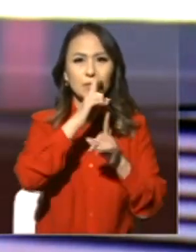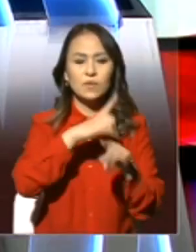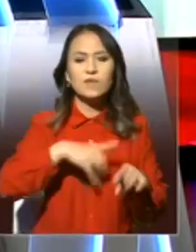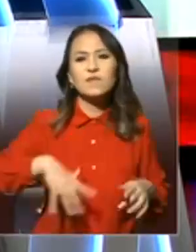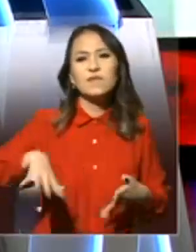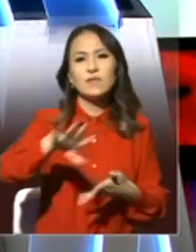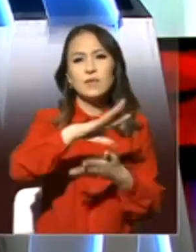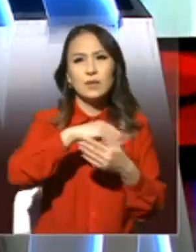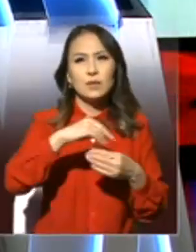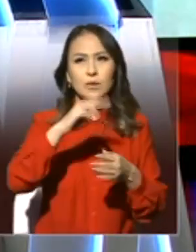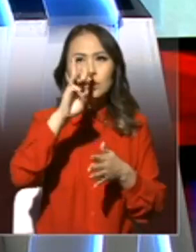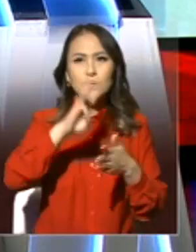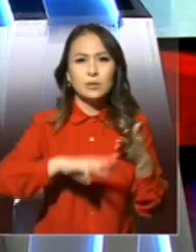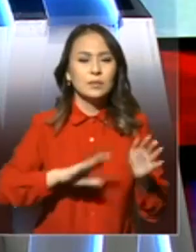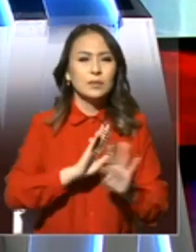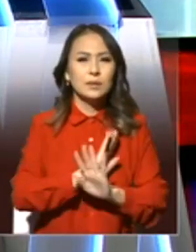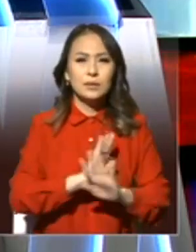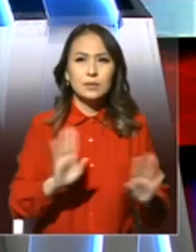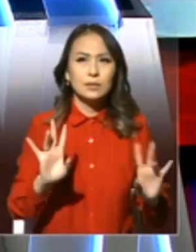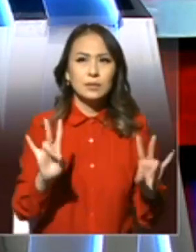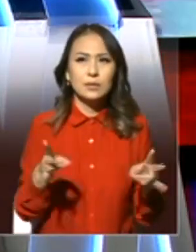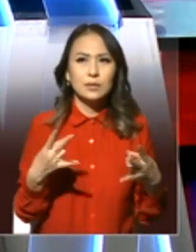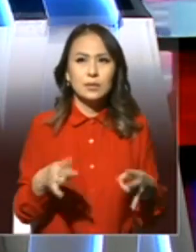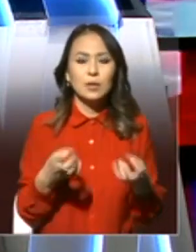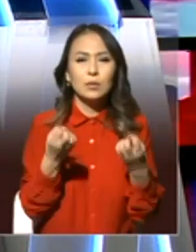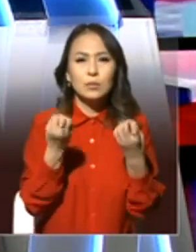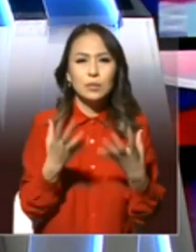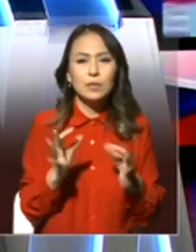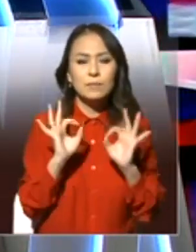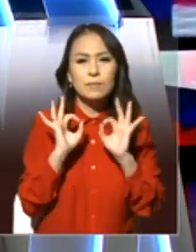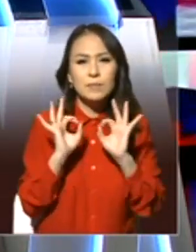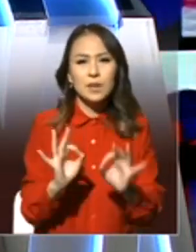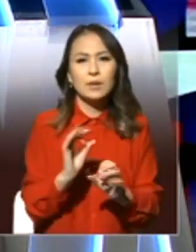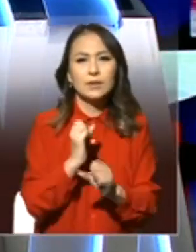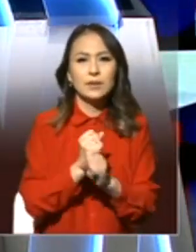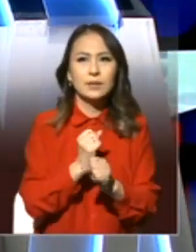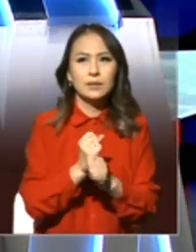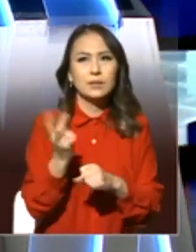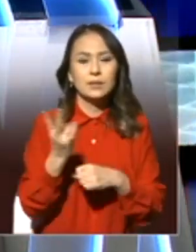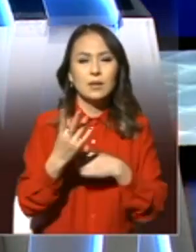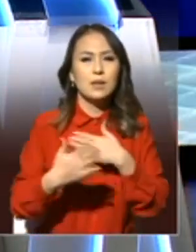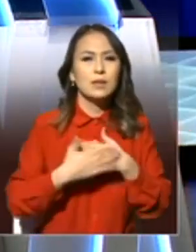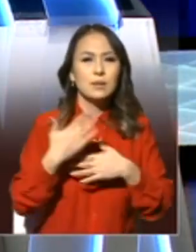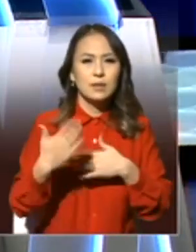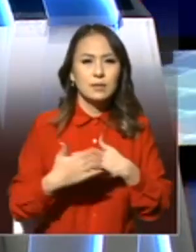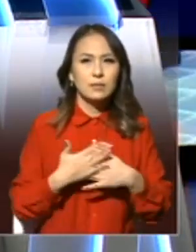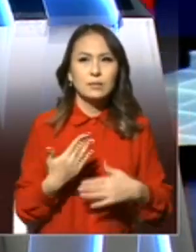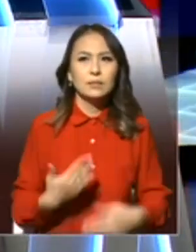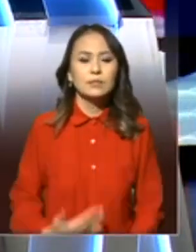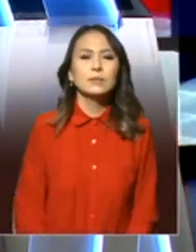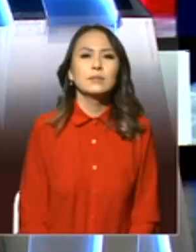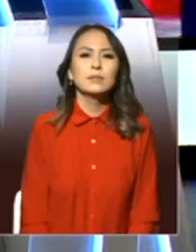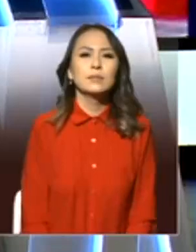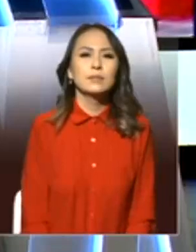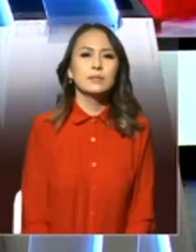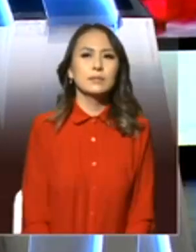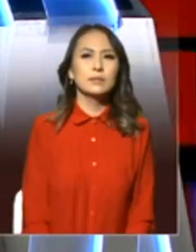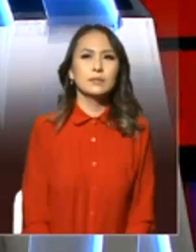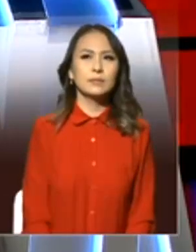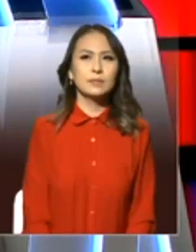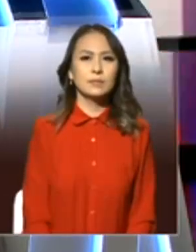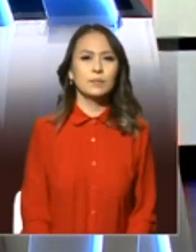барлығына айыппұл салу керек. Бірақ оны превентивным методом айтады ғой, оны көрсету үшін. Нұржан мырза, жақсы нәрсе, жақсы мысал келтіріп